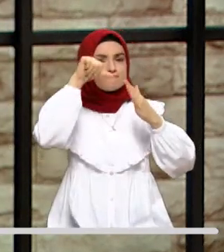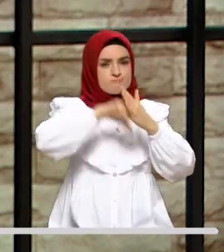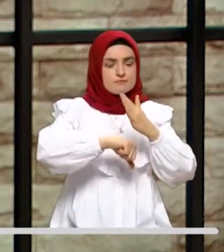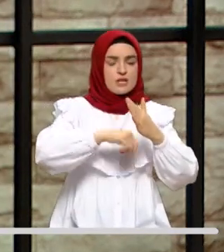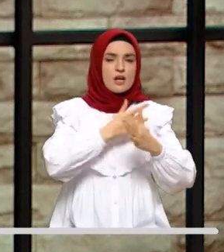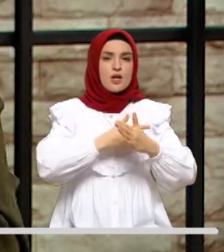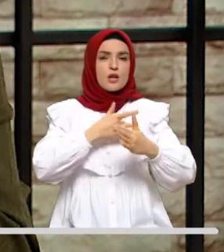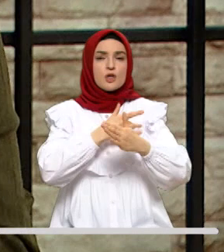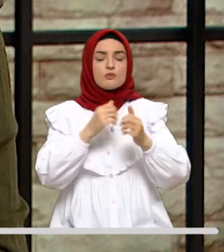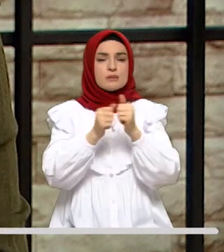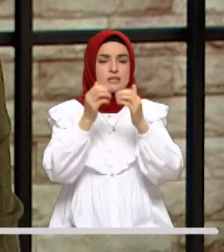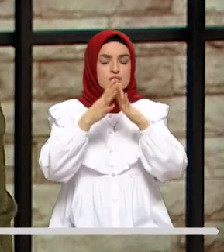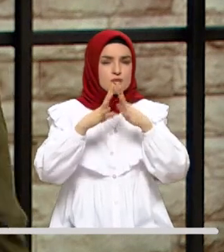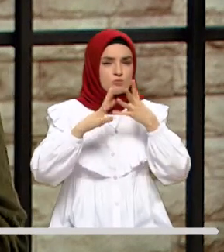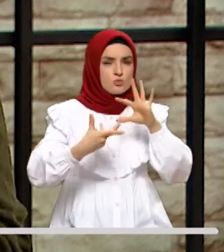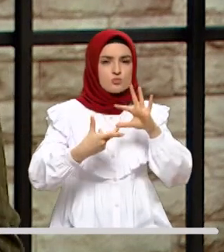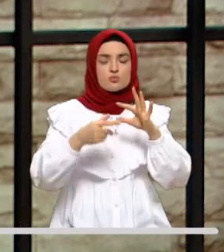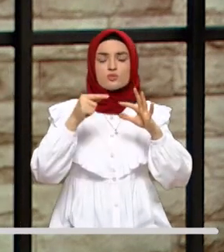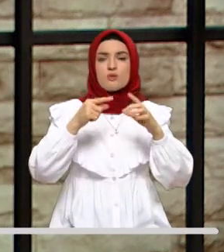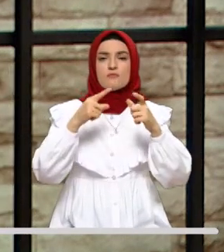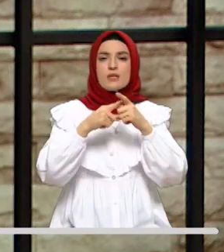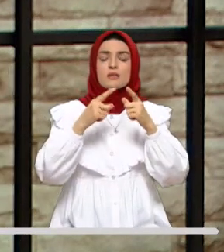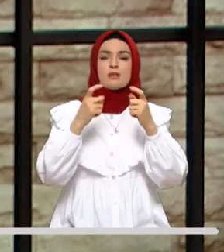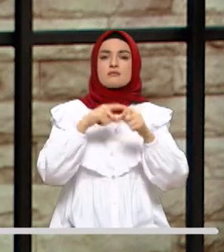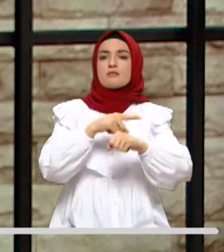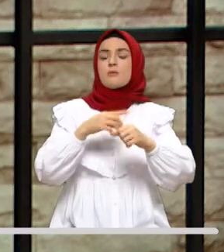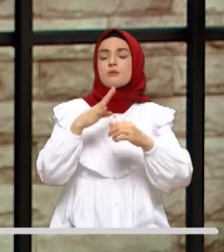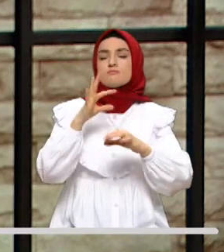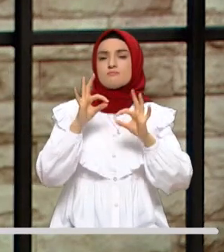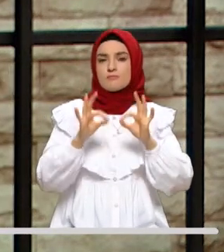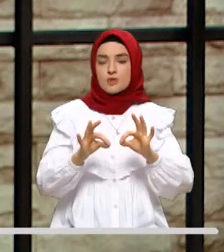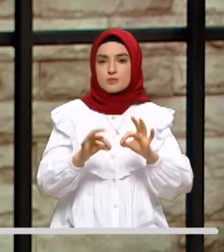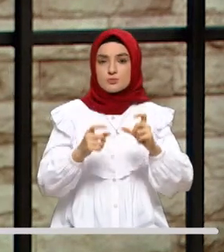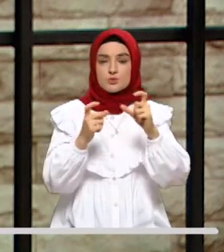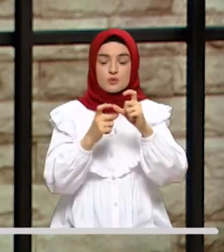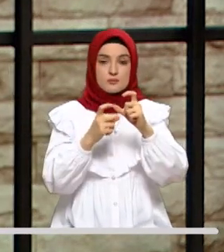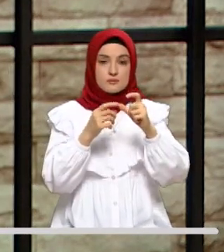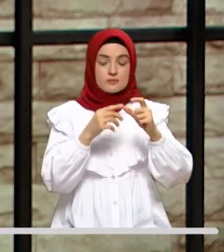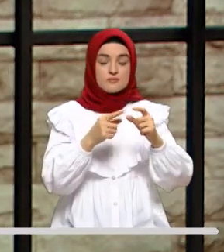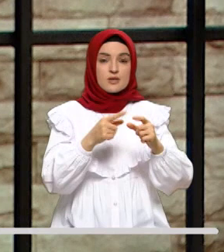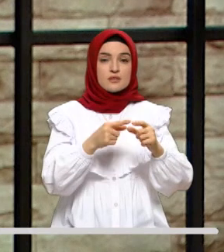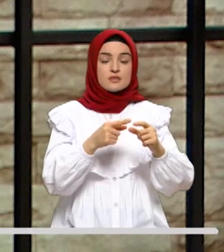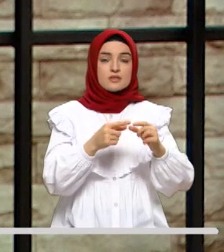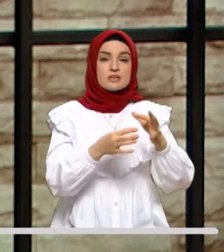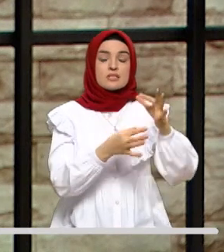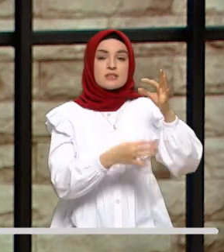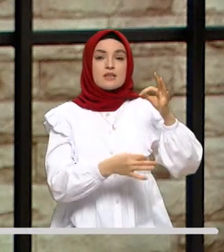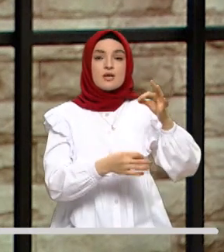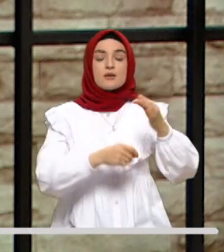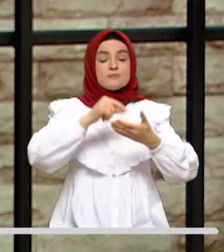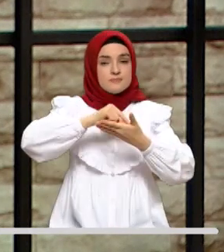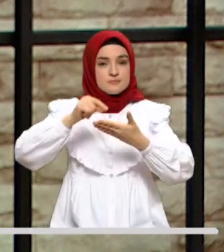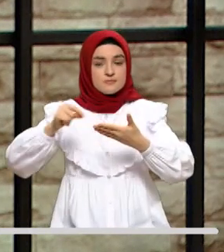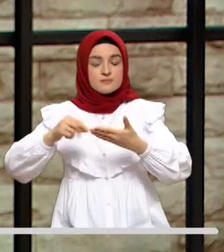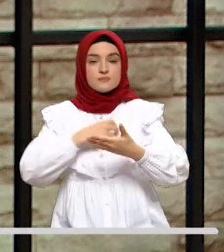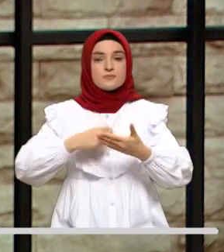bozulmuş, fetret dönemi başlamış. Ve Süleyman Çelebi bir şiir kaleme almış. Peygamberimizin doğumunu anlatan Mevlid'i kaleme almış